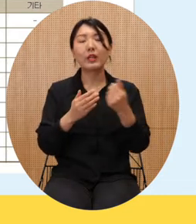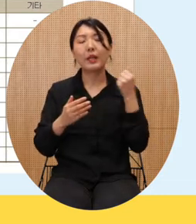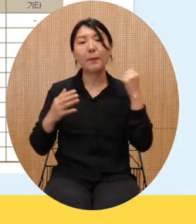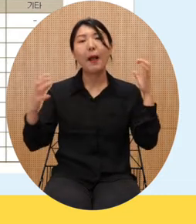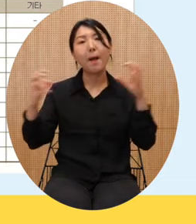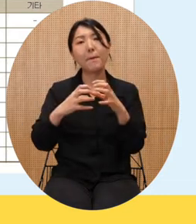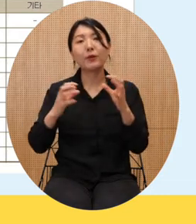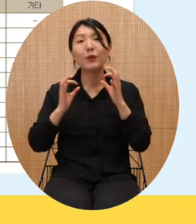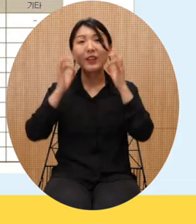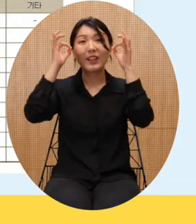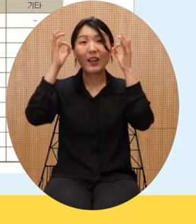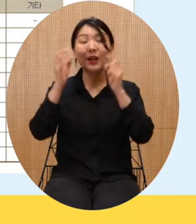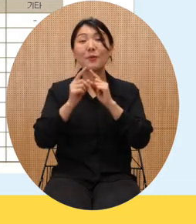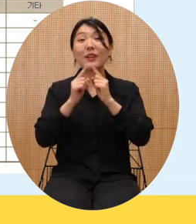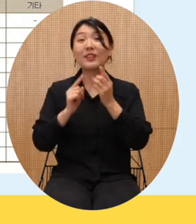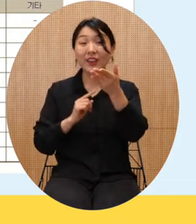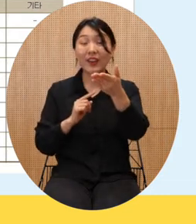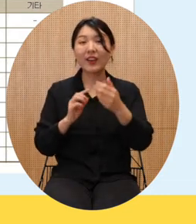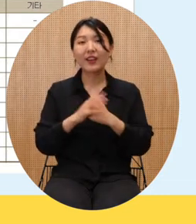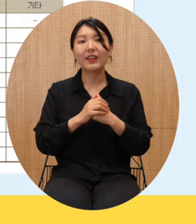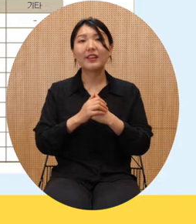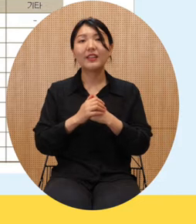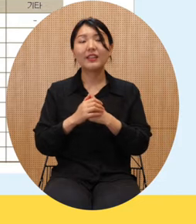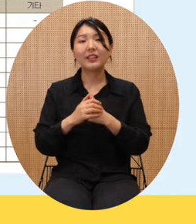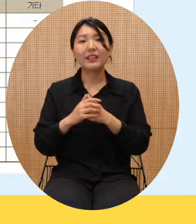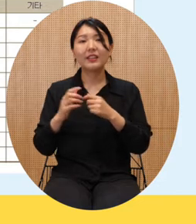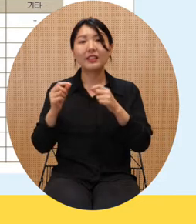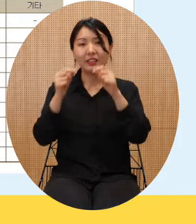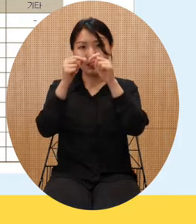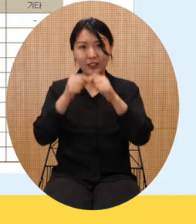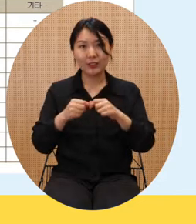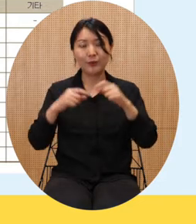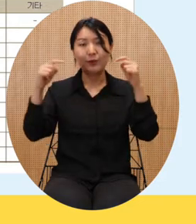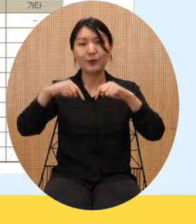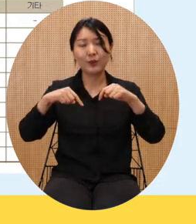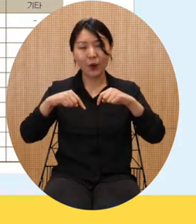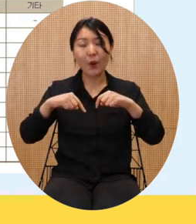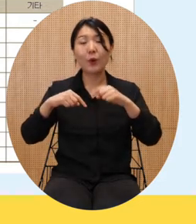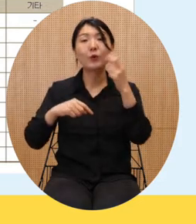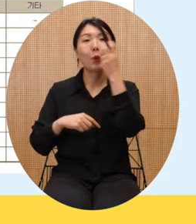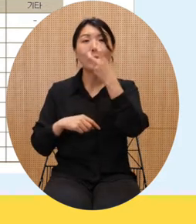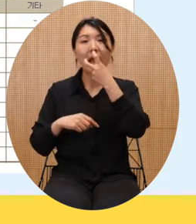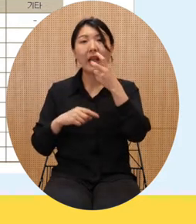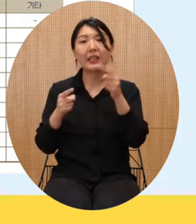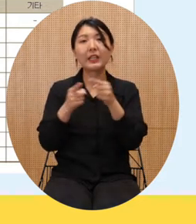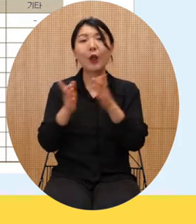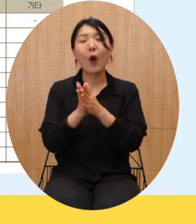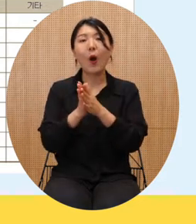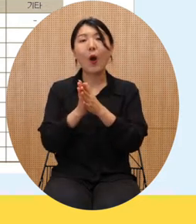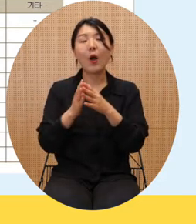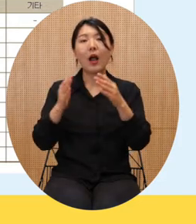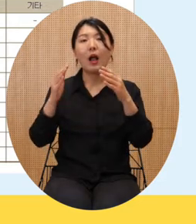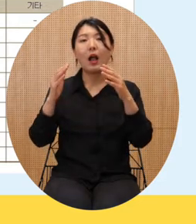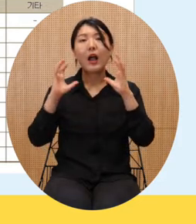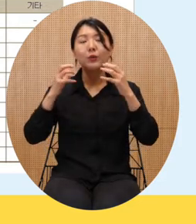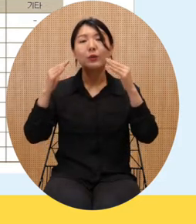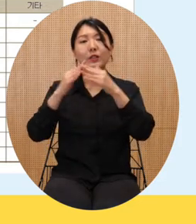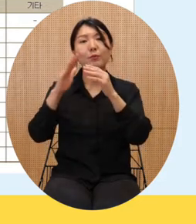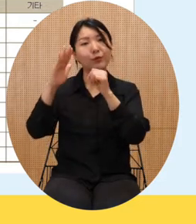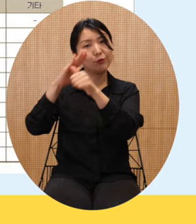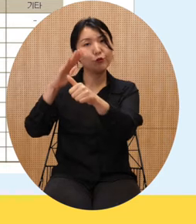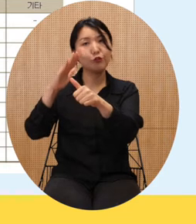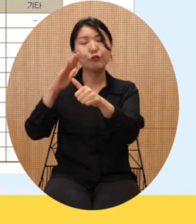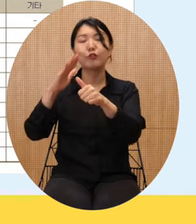우리가 모두 힘을 합해서 조금씩 하고 있다고 말씀을 드렸는데 이 심층 면접 조사는 직접 그